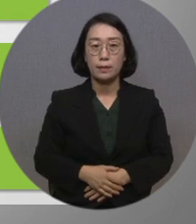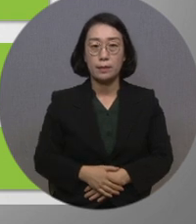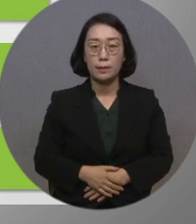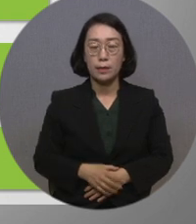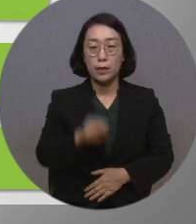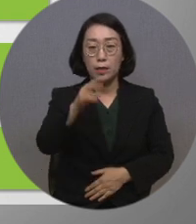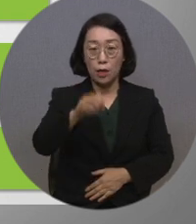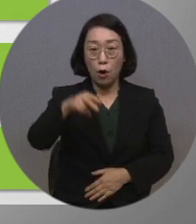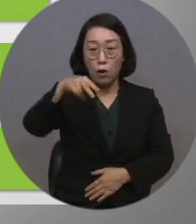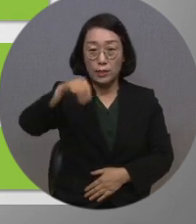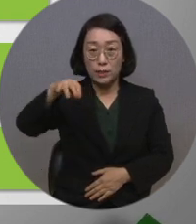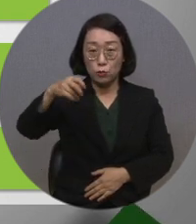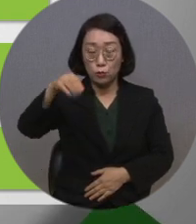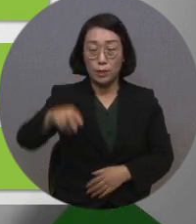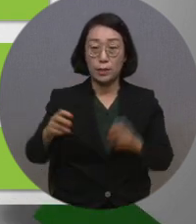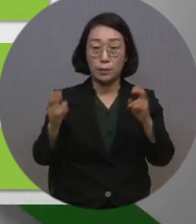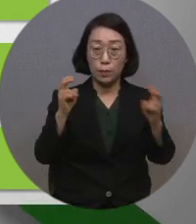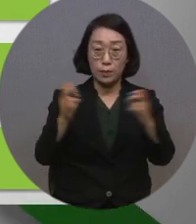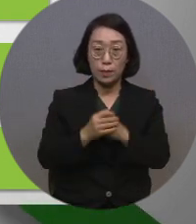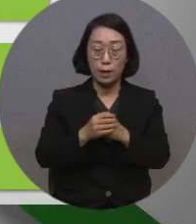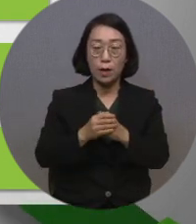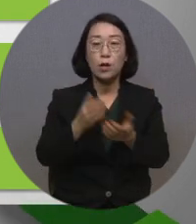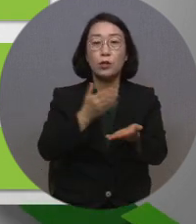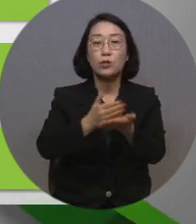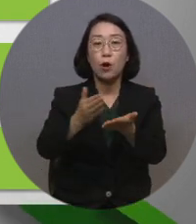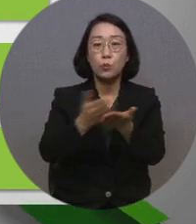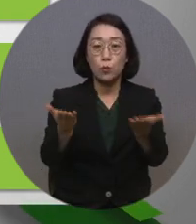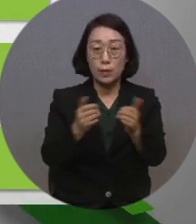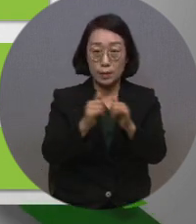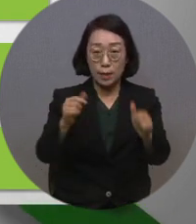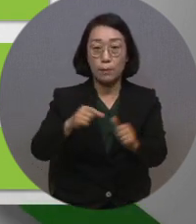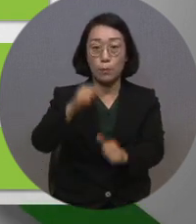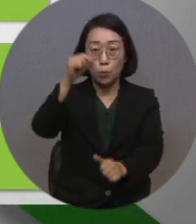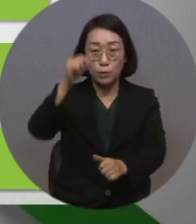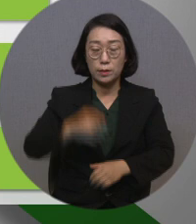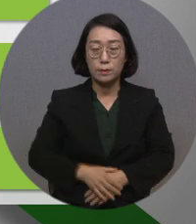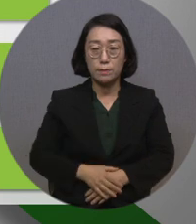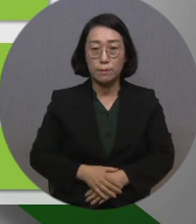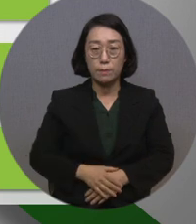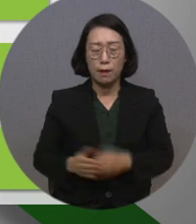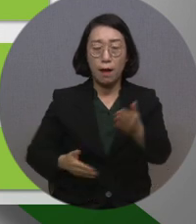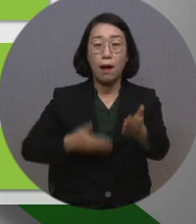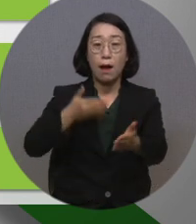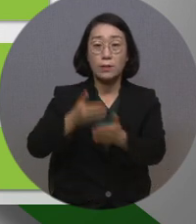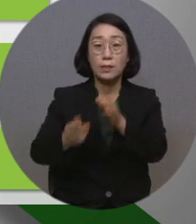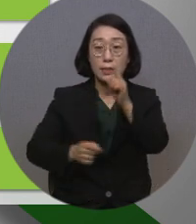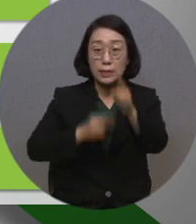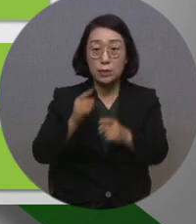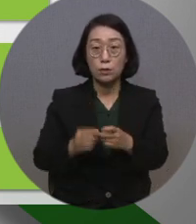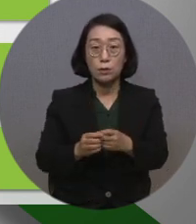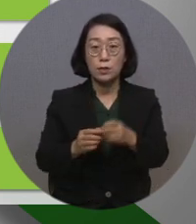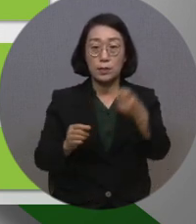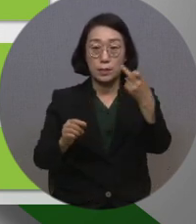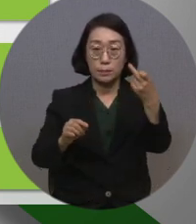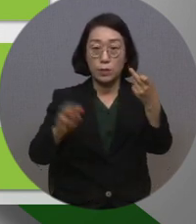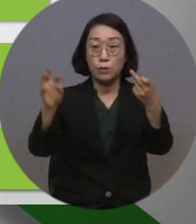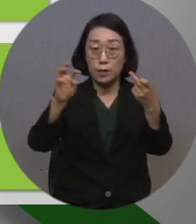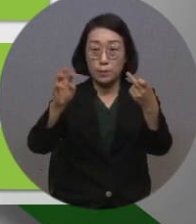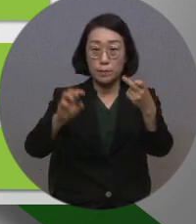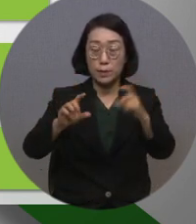주식회사 영시큐리티에서 환경미화원을 모집합니다. 접수 마감일은 12월